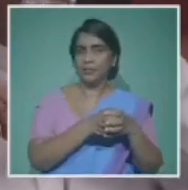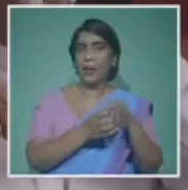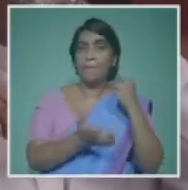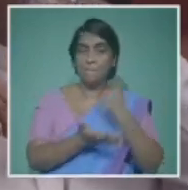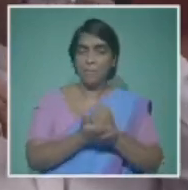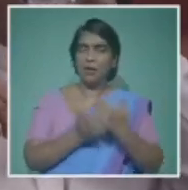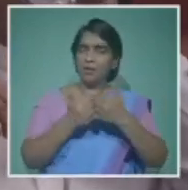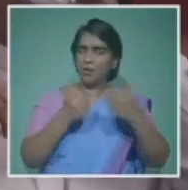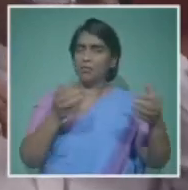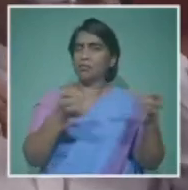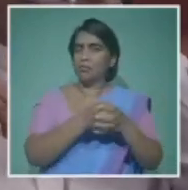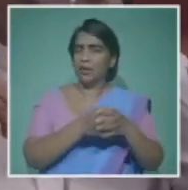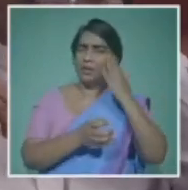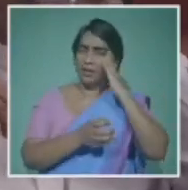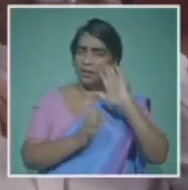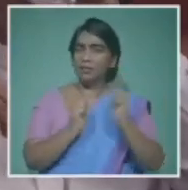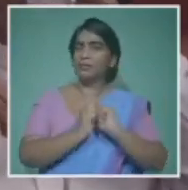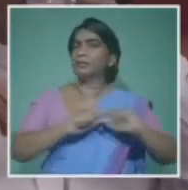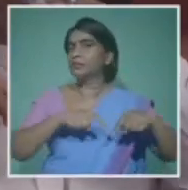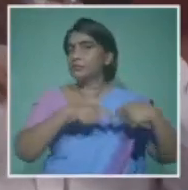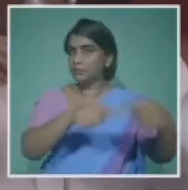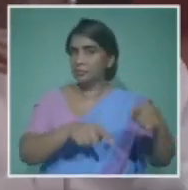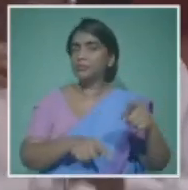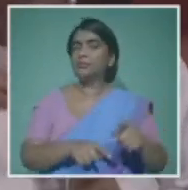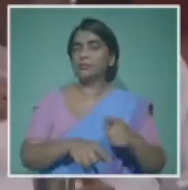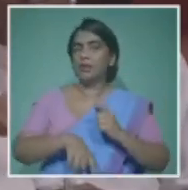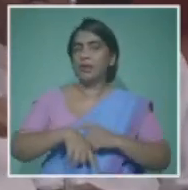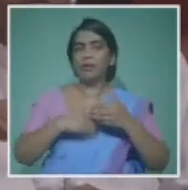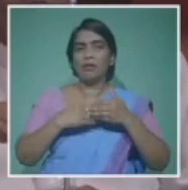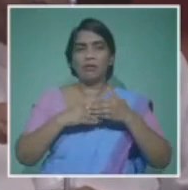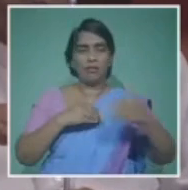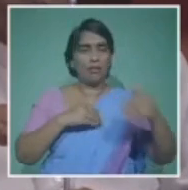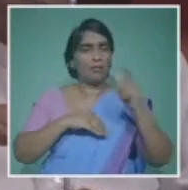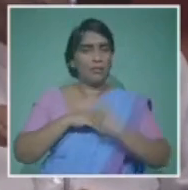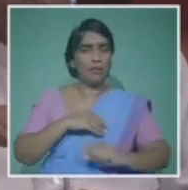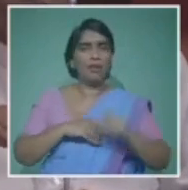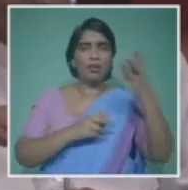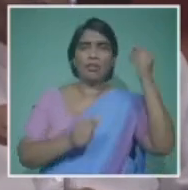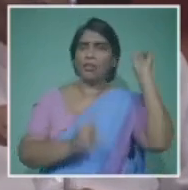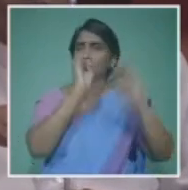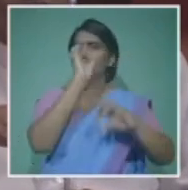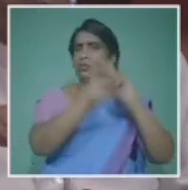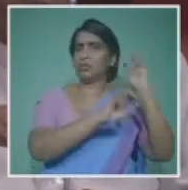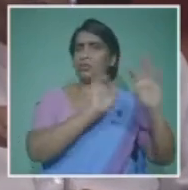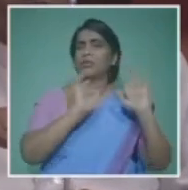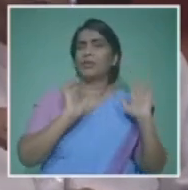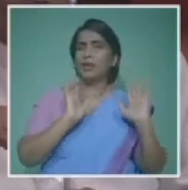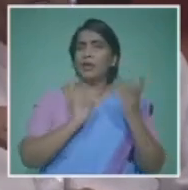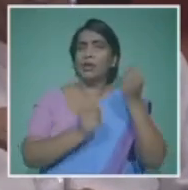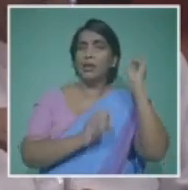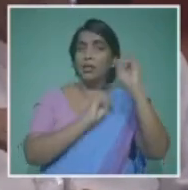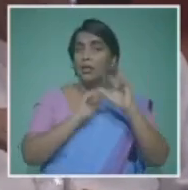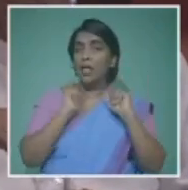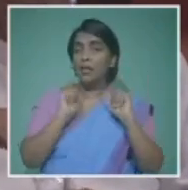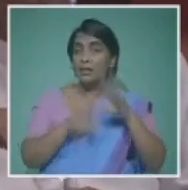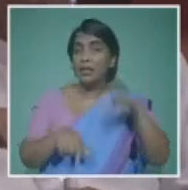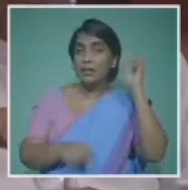central banknya swadhi ini kalla didahse, beda karno, wataharnya kapi hadirno, itu orang itu saliya no, ini saliya nanti dek,